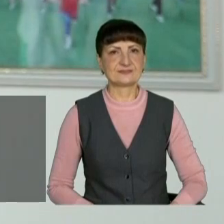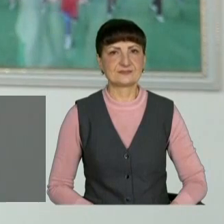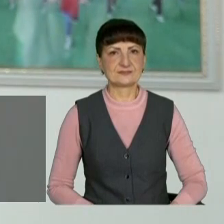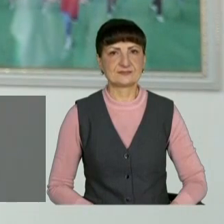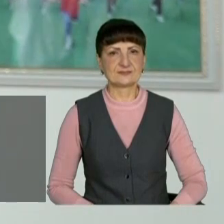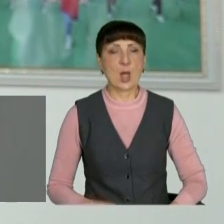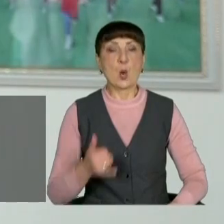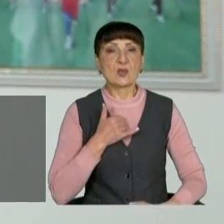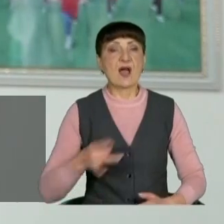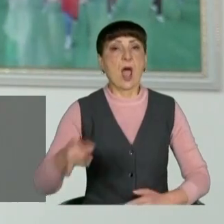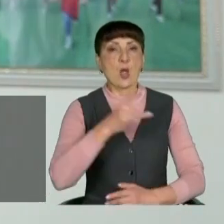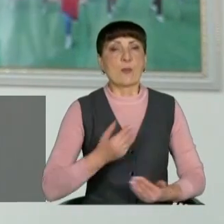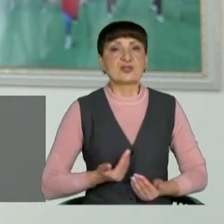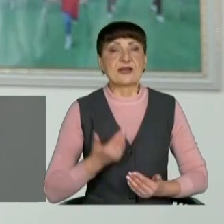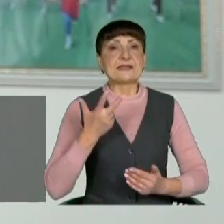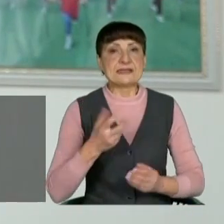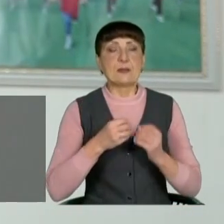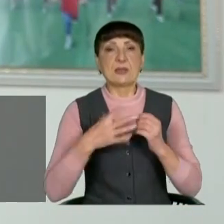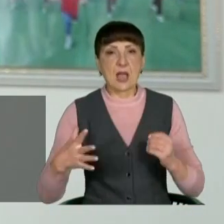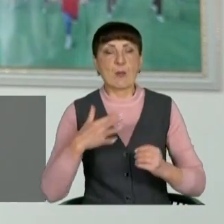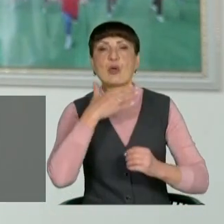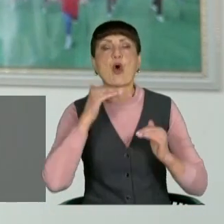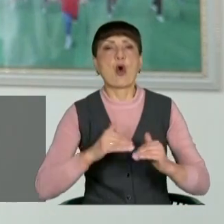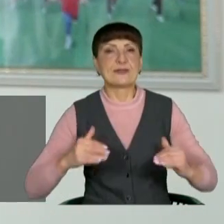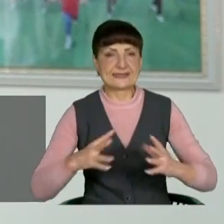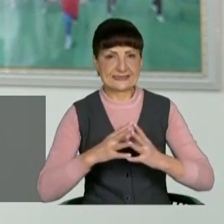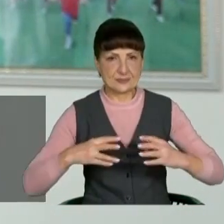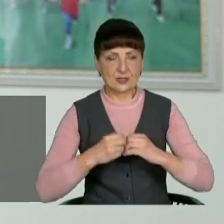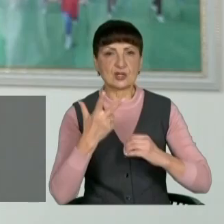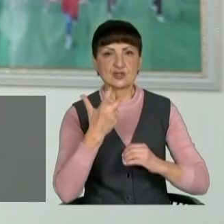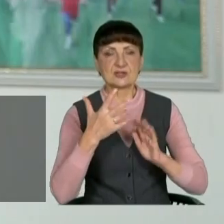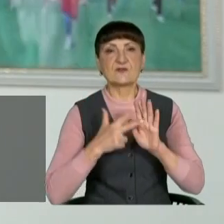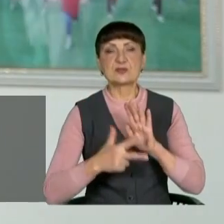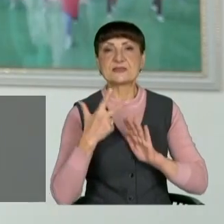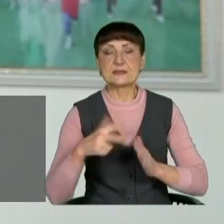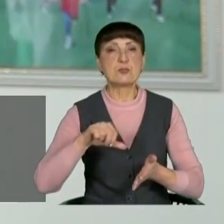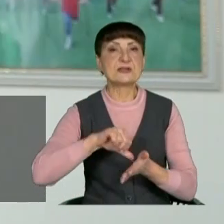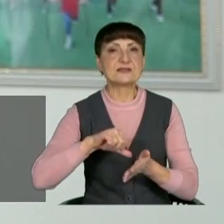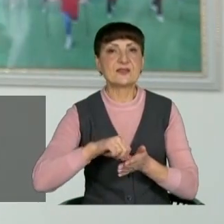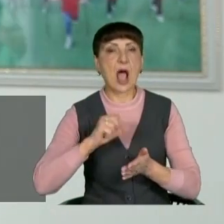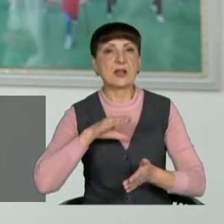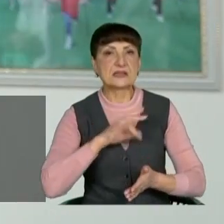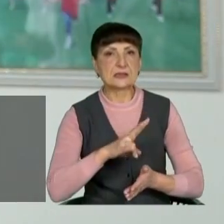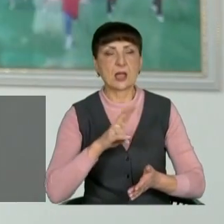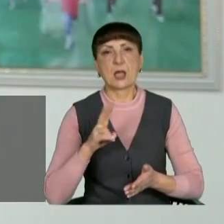проводить. У нас в районе проживает 315 многодетных семей, 483 представителя Алтын и